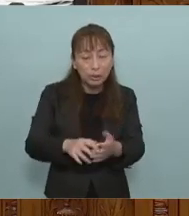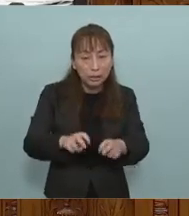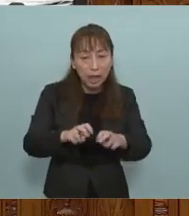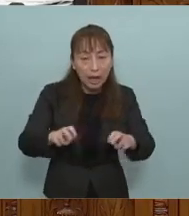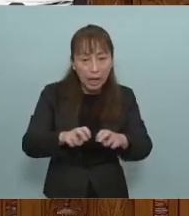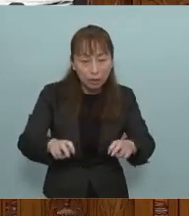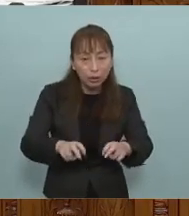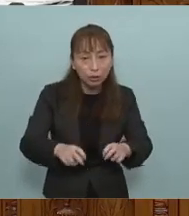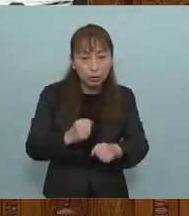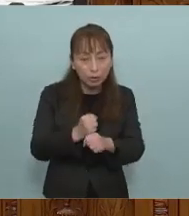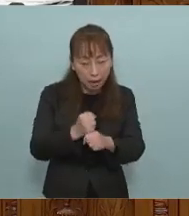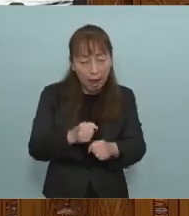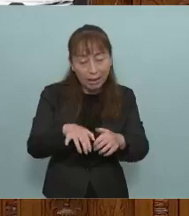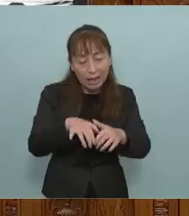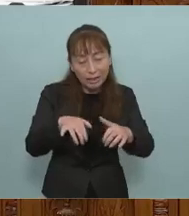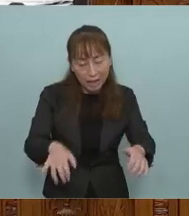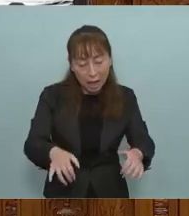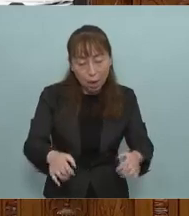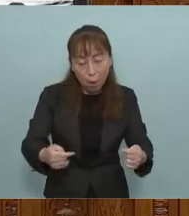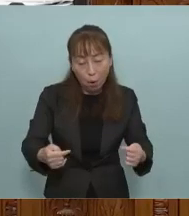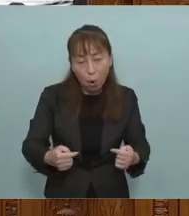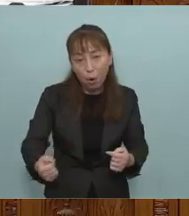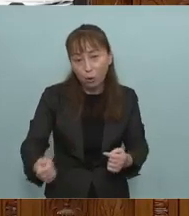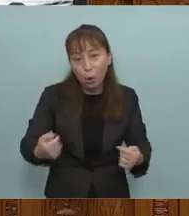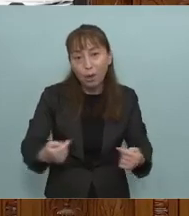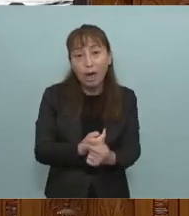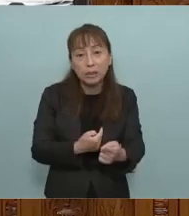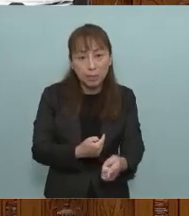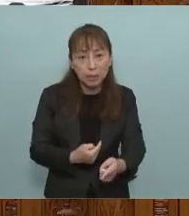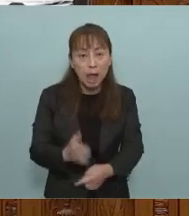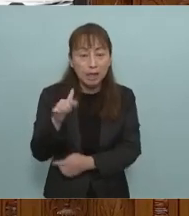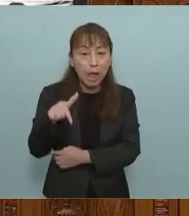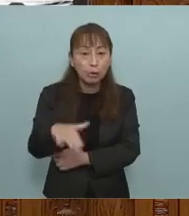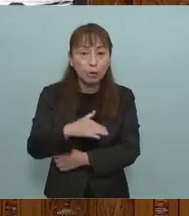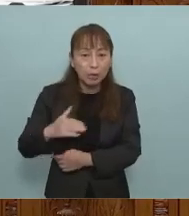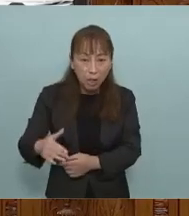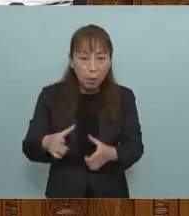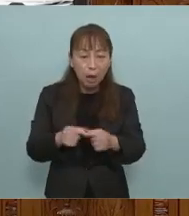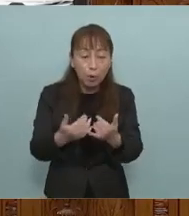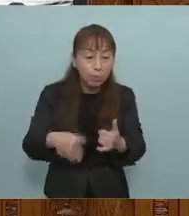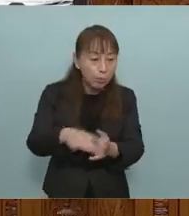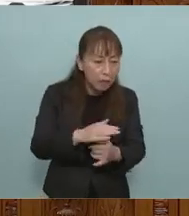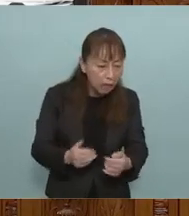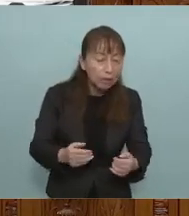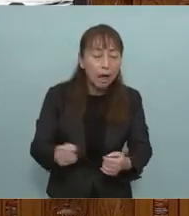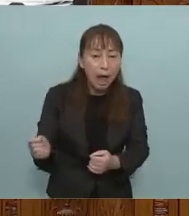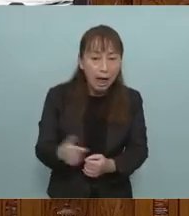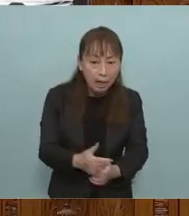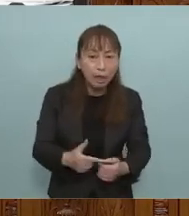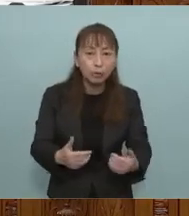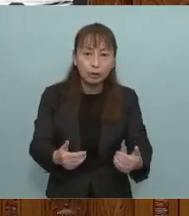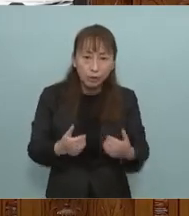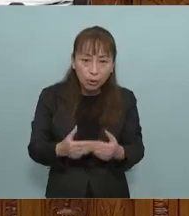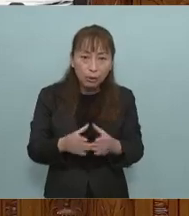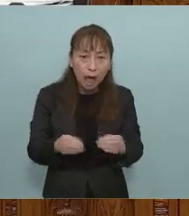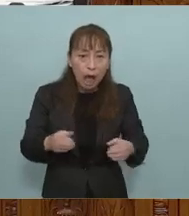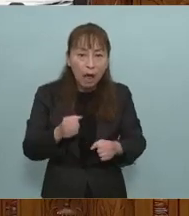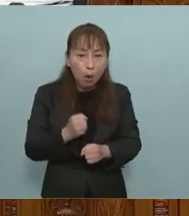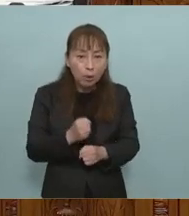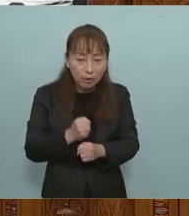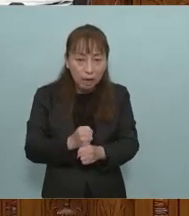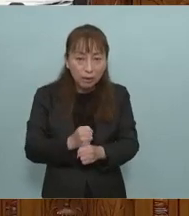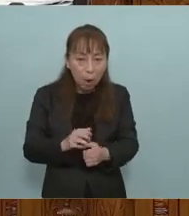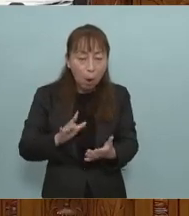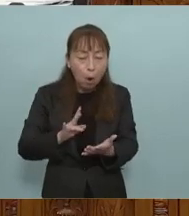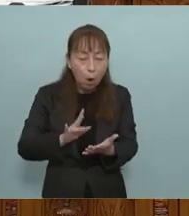めています。政府としては、国民の皆様により早く必要な国産ワクチンをお届けでき